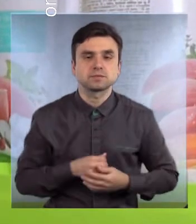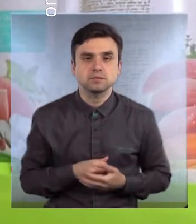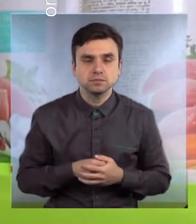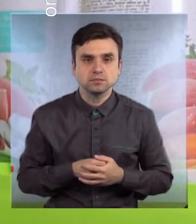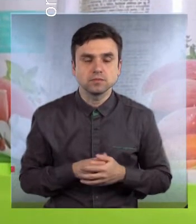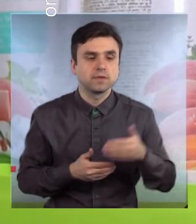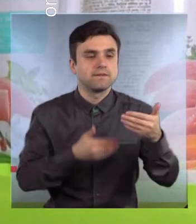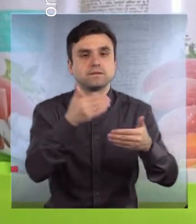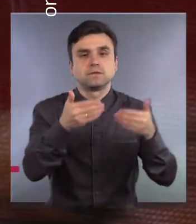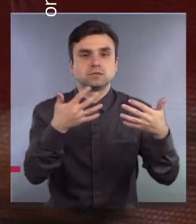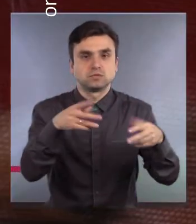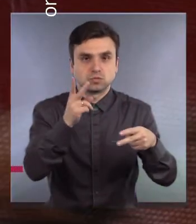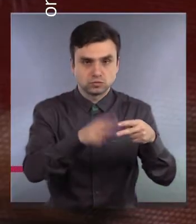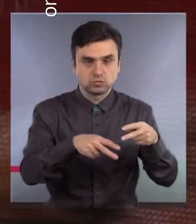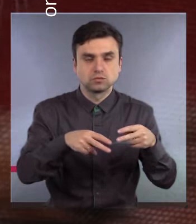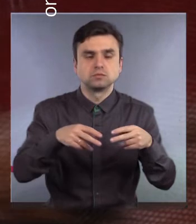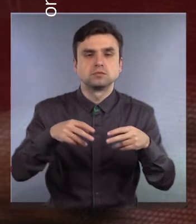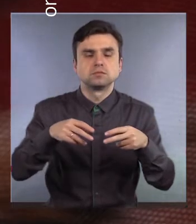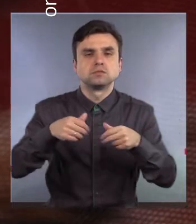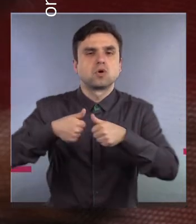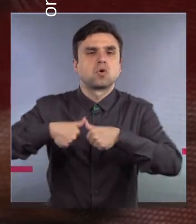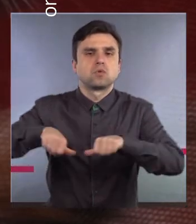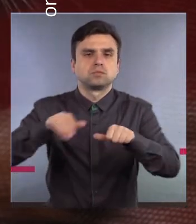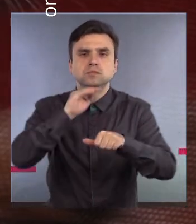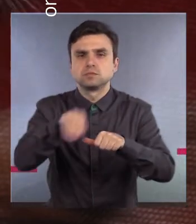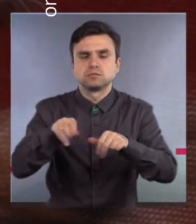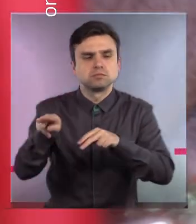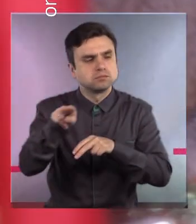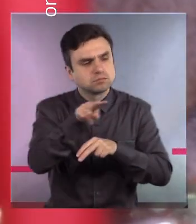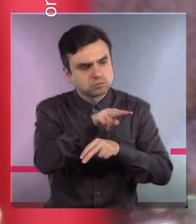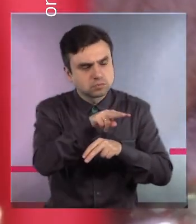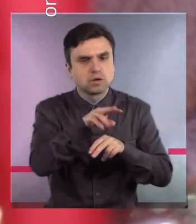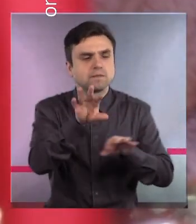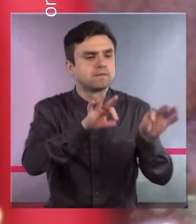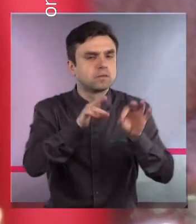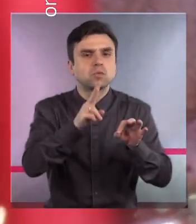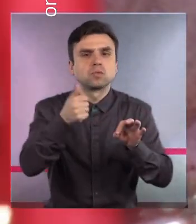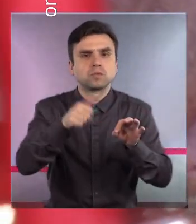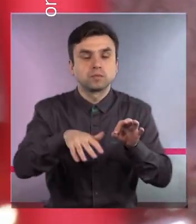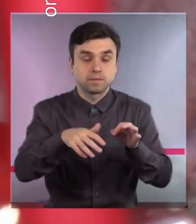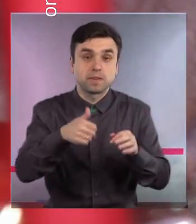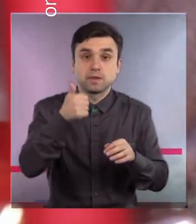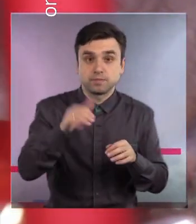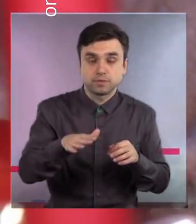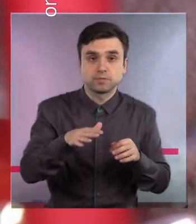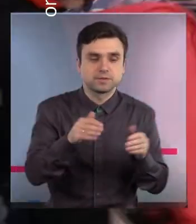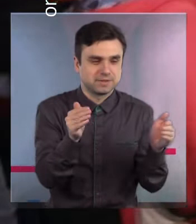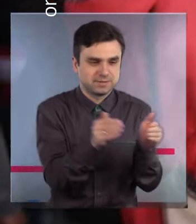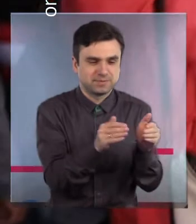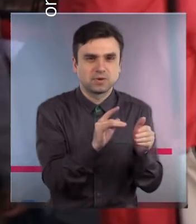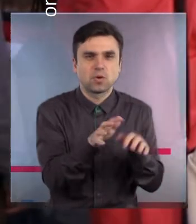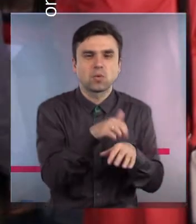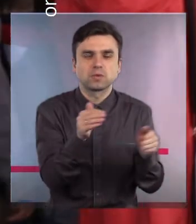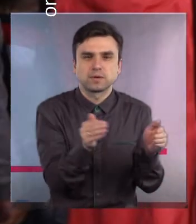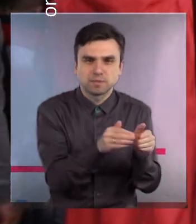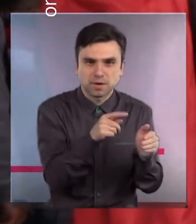У номінації «Найкраще кошеня» першим став американський керл. Серед юніорів переміг кіт породи «Хайленд Фолд». А ось першість в